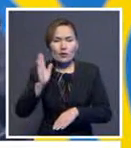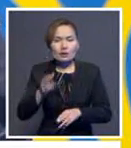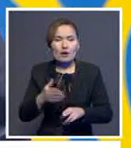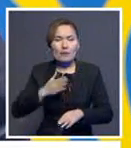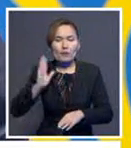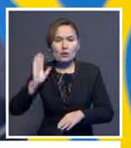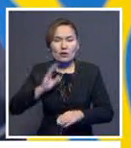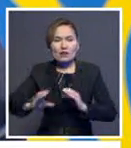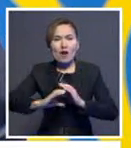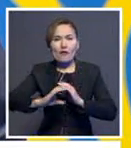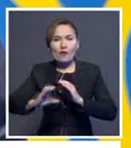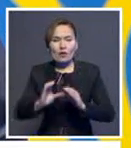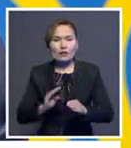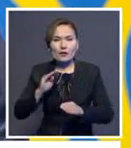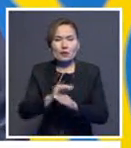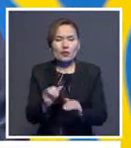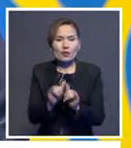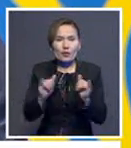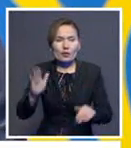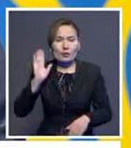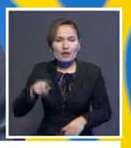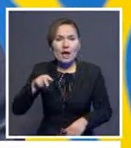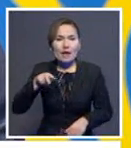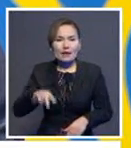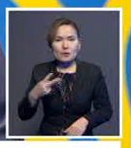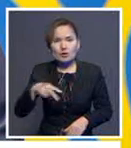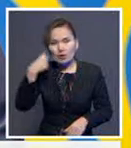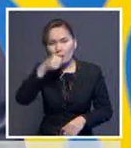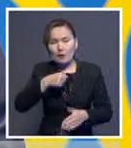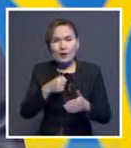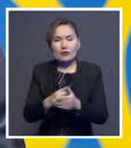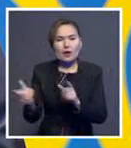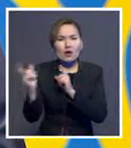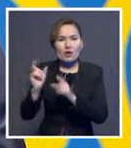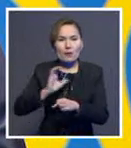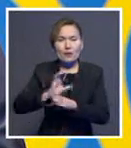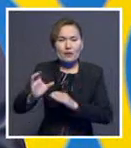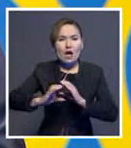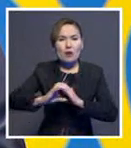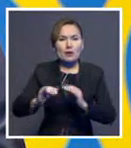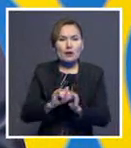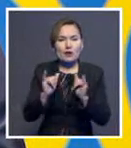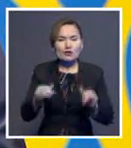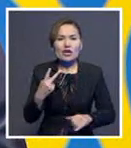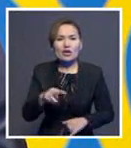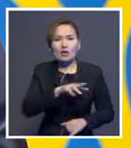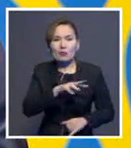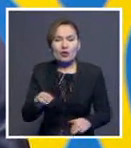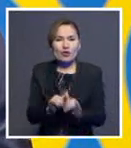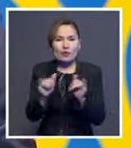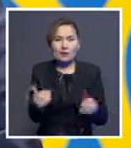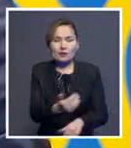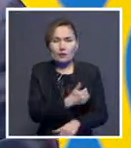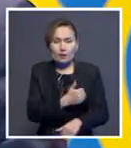жол бермеу. Қойылған тапсырма бойынша елдер арқылы 2020 жылға дейін тасымалданатын контейнерлер санын 2 миллионға жеткіземіз.